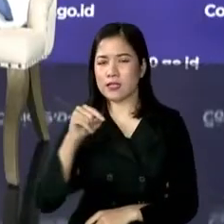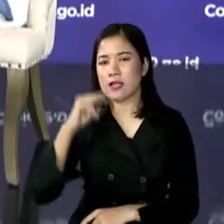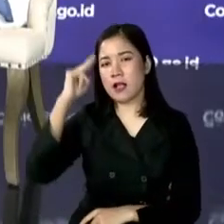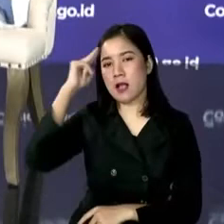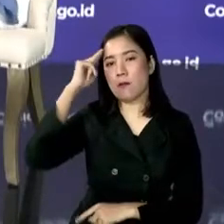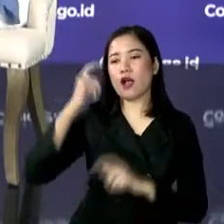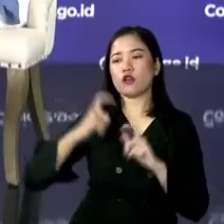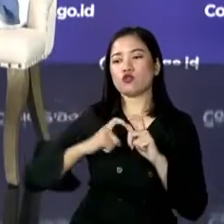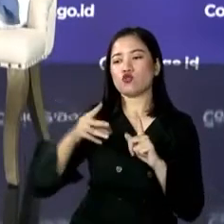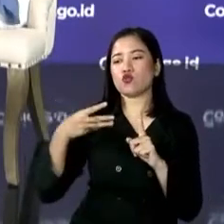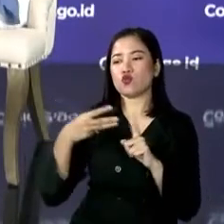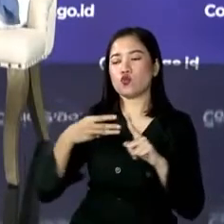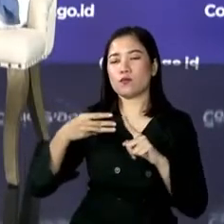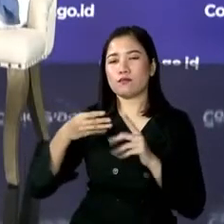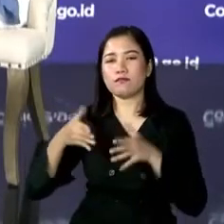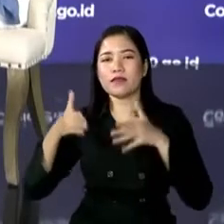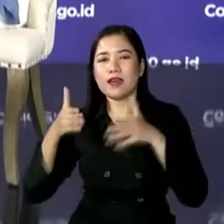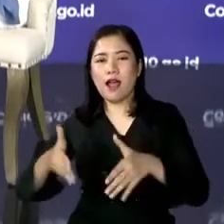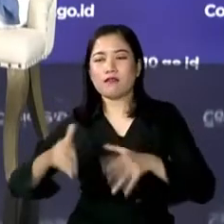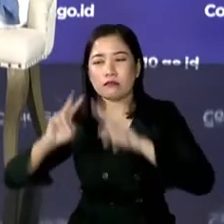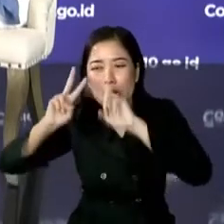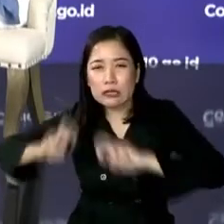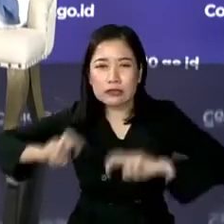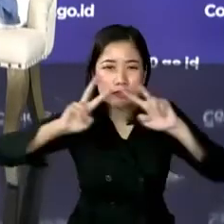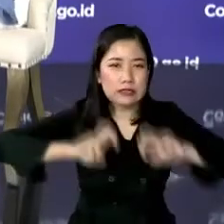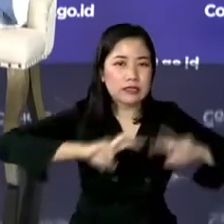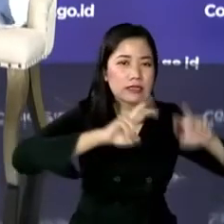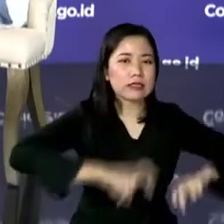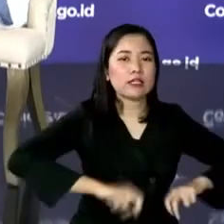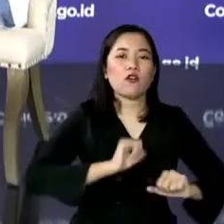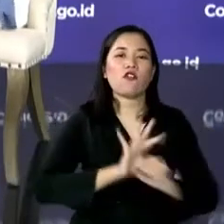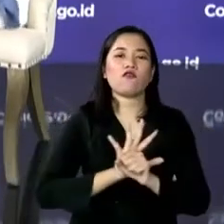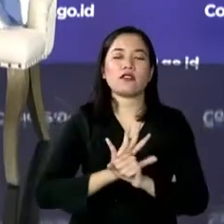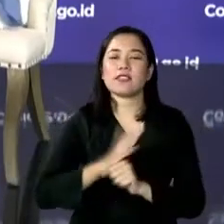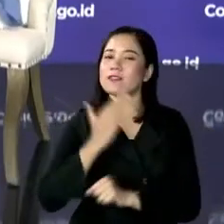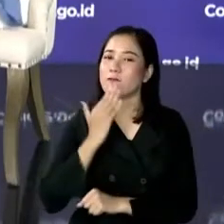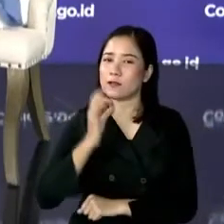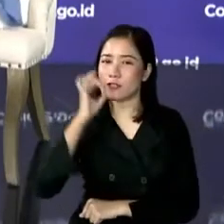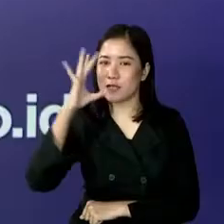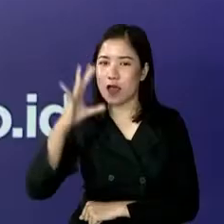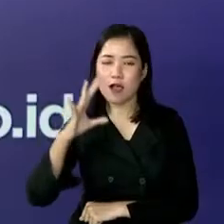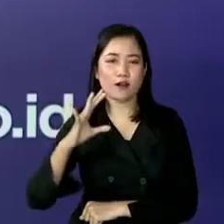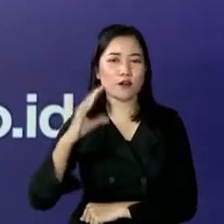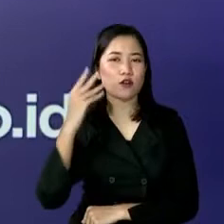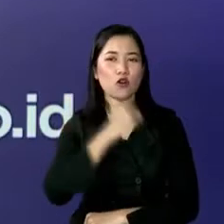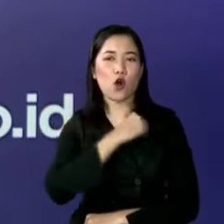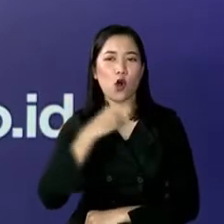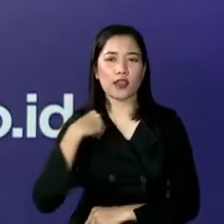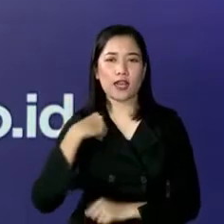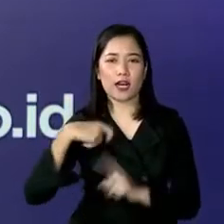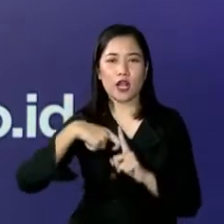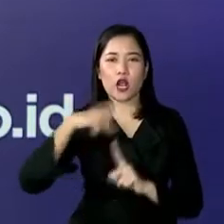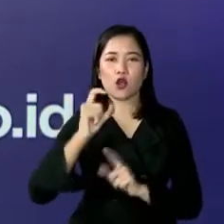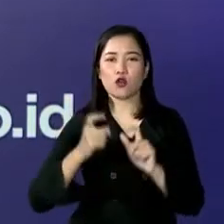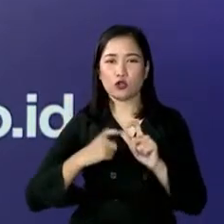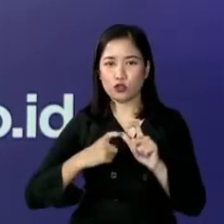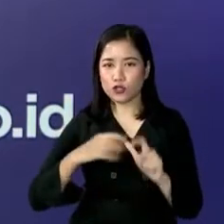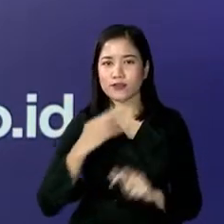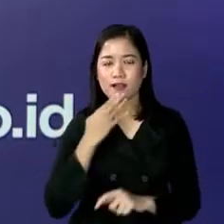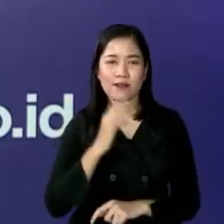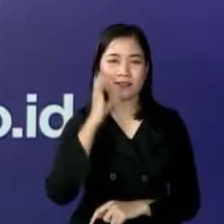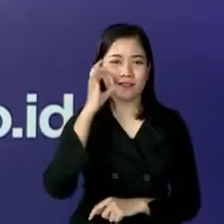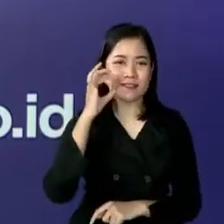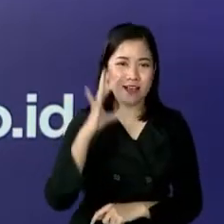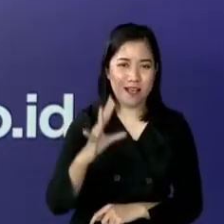sub-bidang trising satuan tugas penanganan v19 selamat yang dokter khusus Selamat siang assalamualaikum warohmatullahi